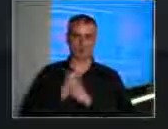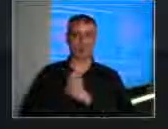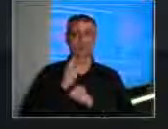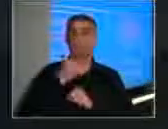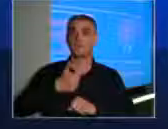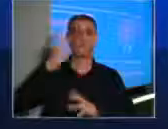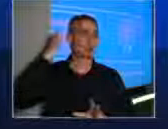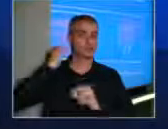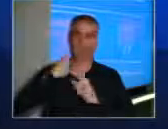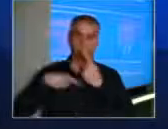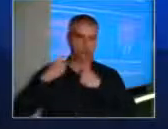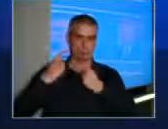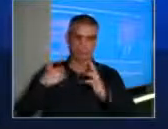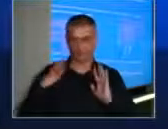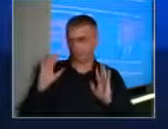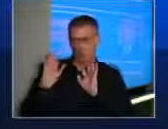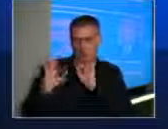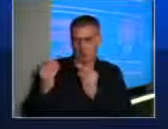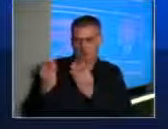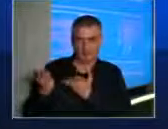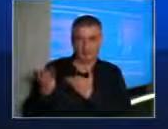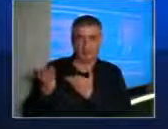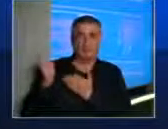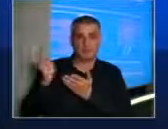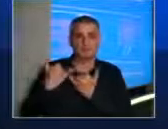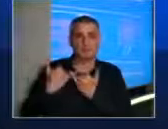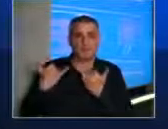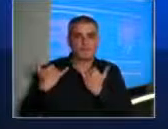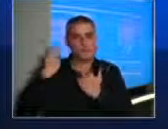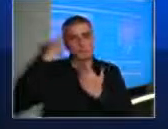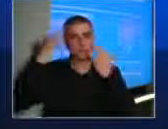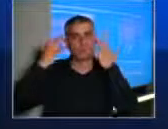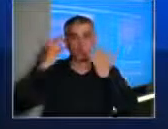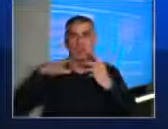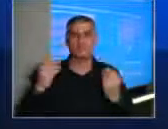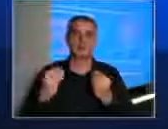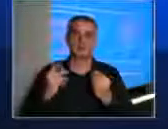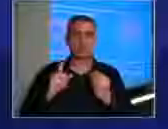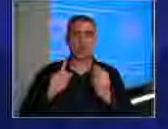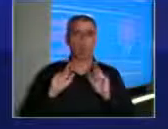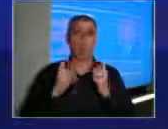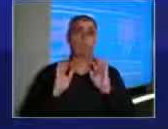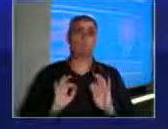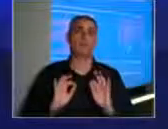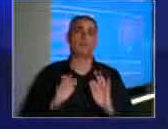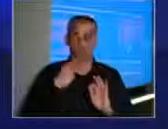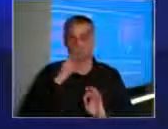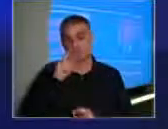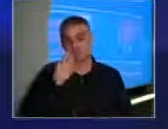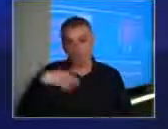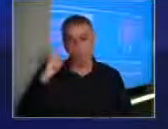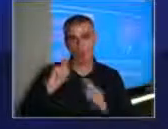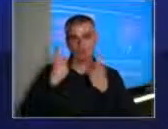מנהיג הרבה מאוד שנים, ואני לא תופע על נתניהו חלילה דברים כאלה, אתה מפתח גם מחשבה, גם כשהדברים הם לא קורים בפועל, אתה אומר, זה יכול